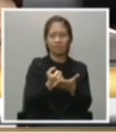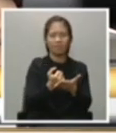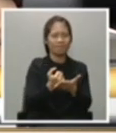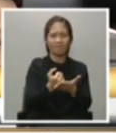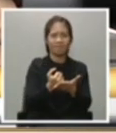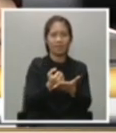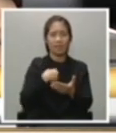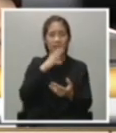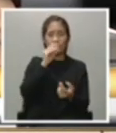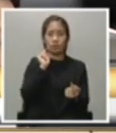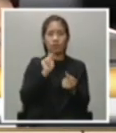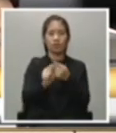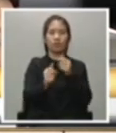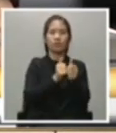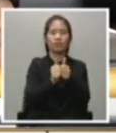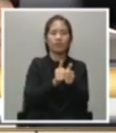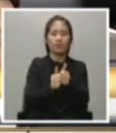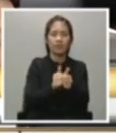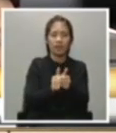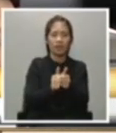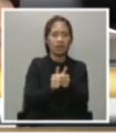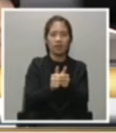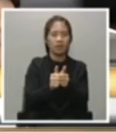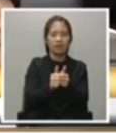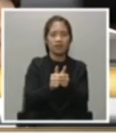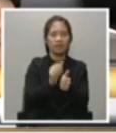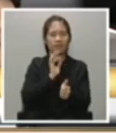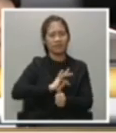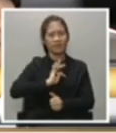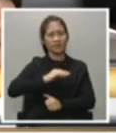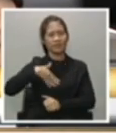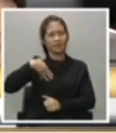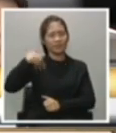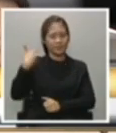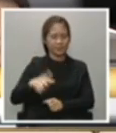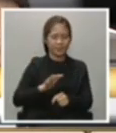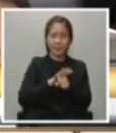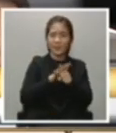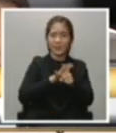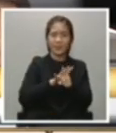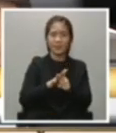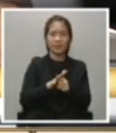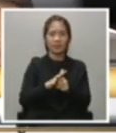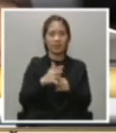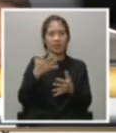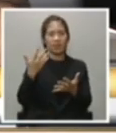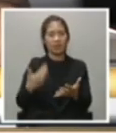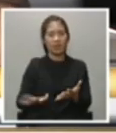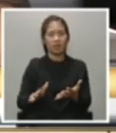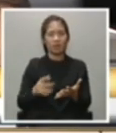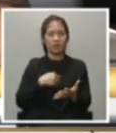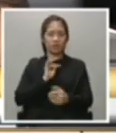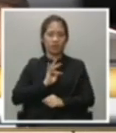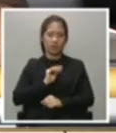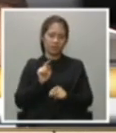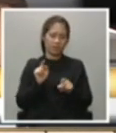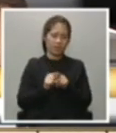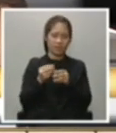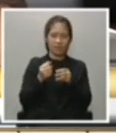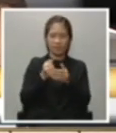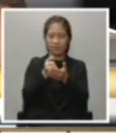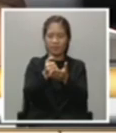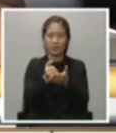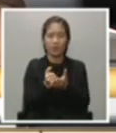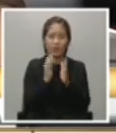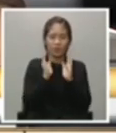จะไปพูดถึงการแข่งขันก็คงจะไม่เหมาะสมแล้วก็ไม่เป็นที่เอื้ออำนวยสำหรับค